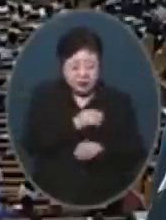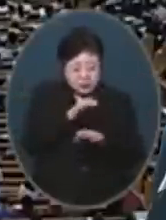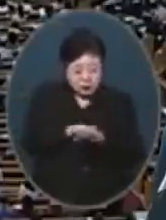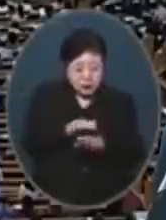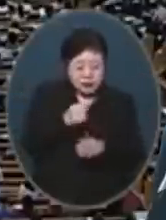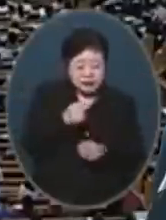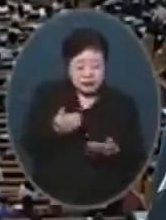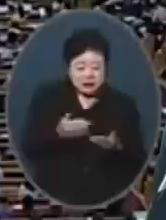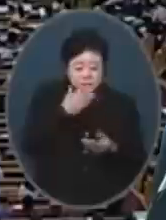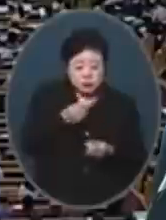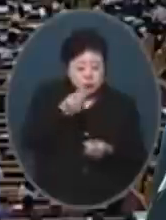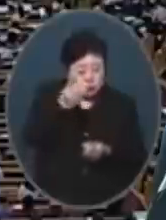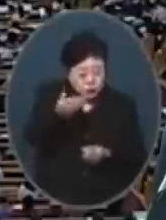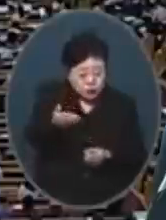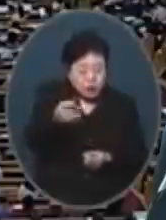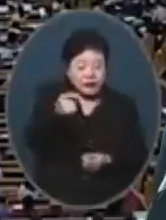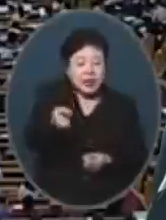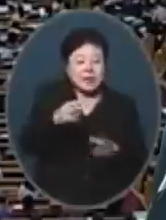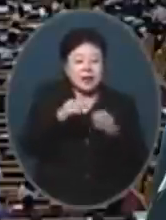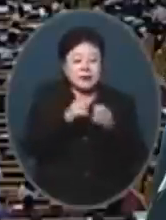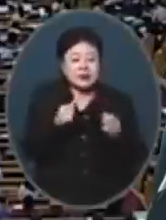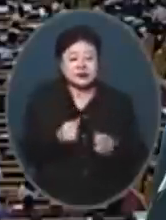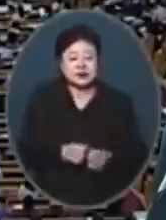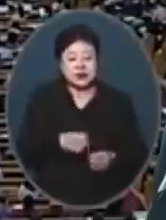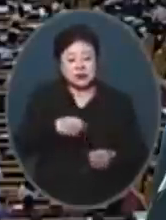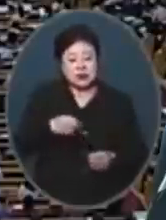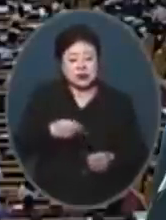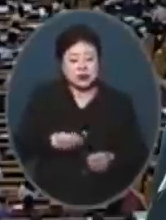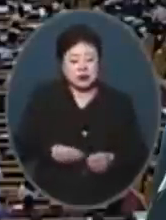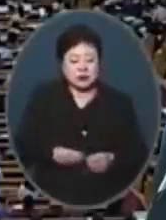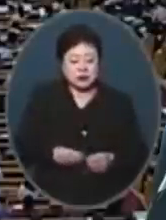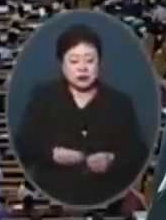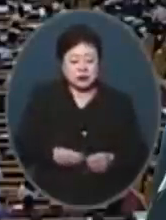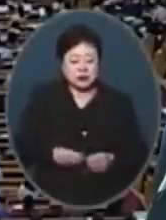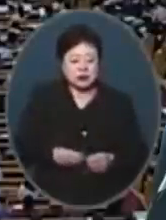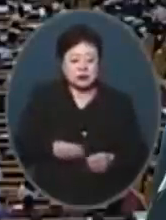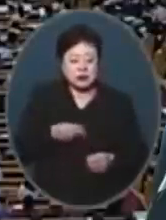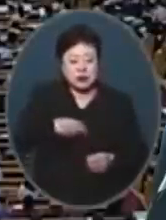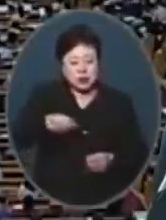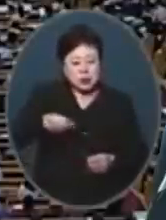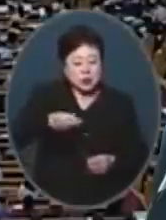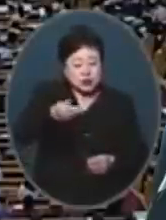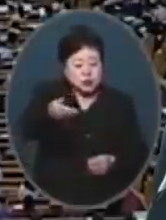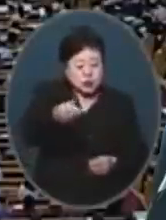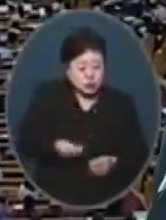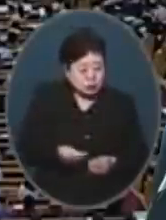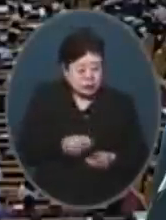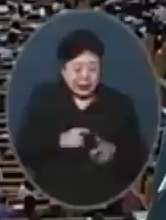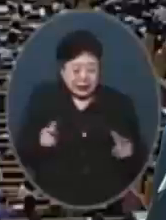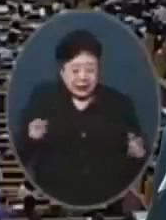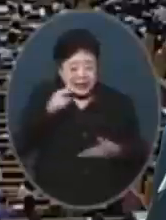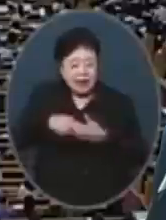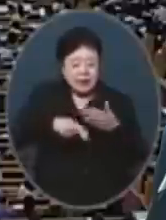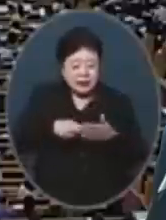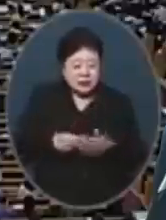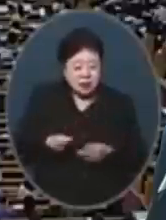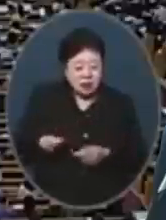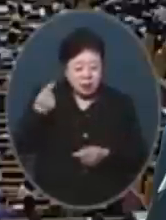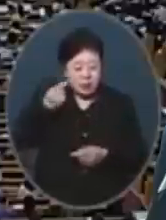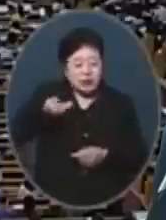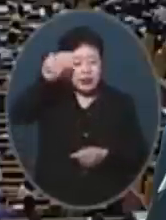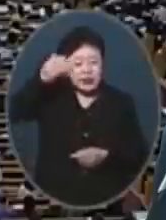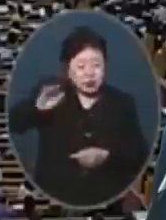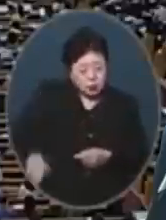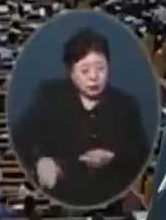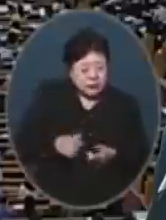일에 복을 주시리니 내가 많은 민족에게 구워줄지라도 너는 꾸지 아니할 것이요 야훼께서 너를 머리가 되고 꼬리가